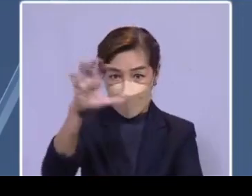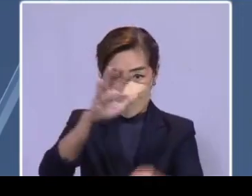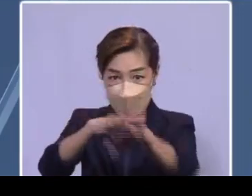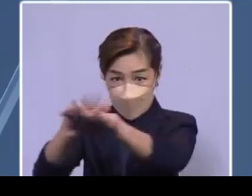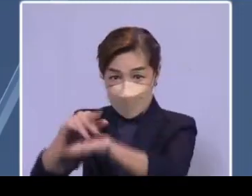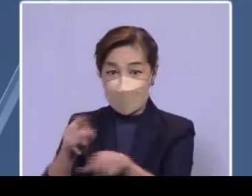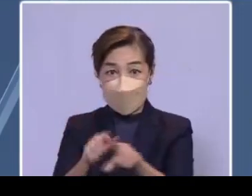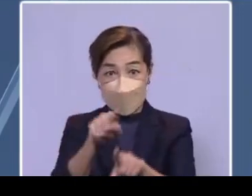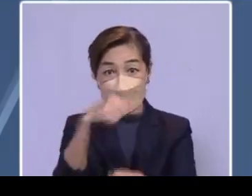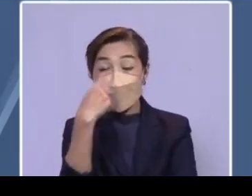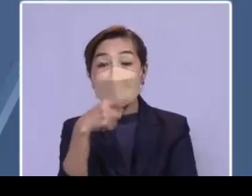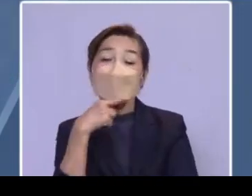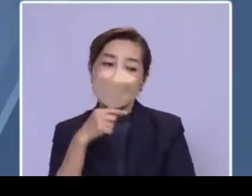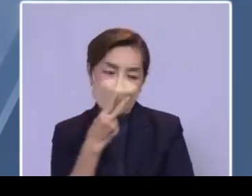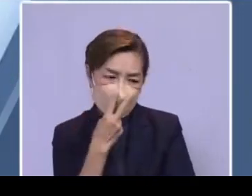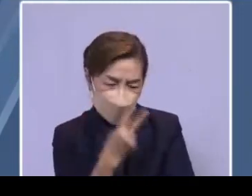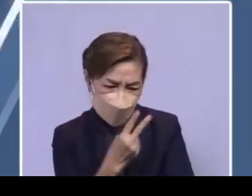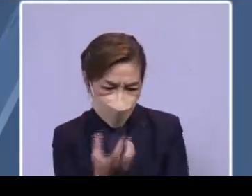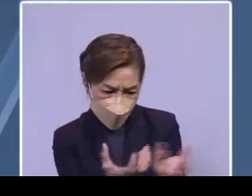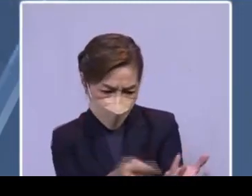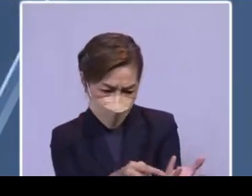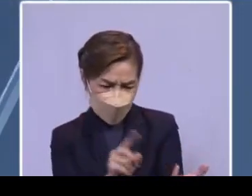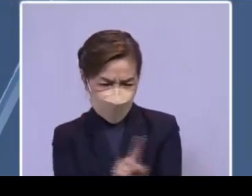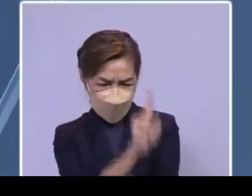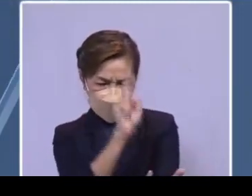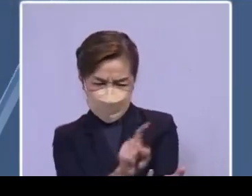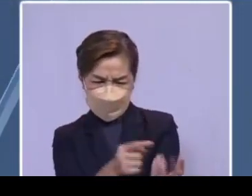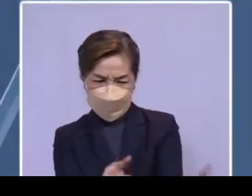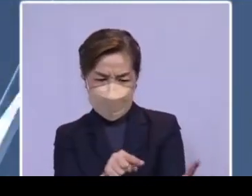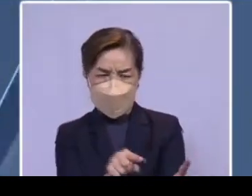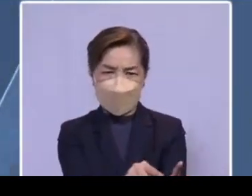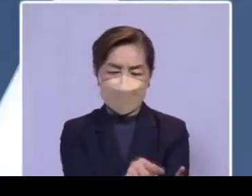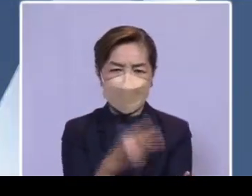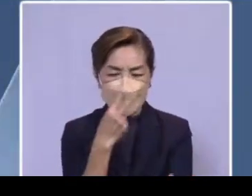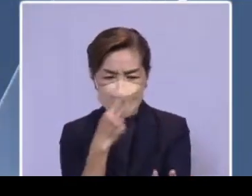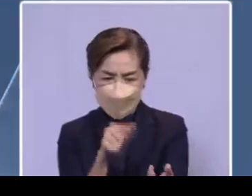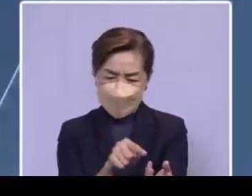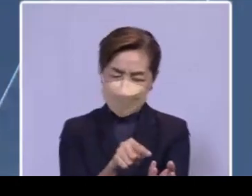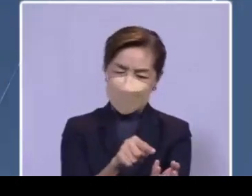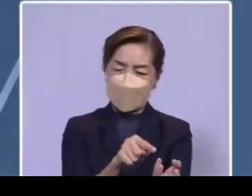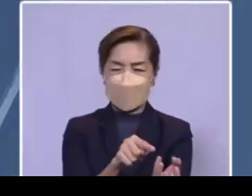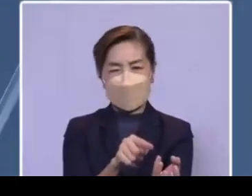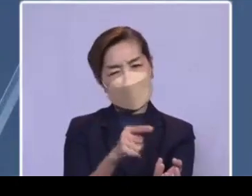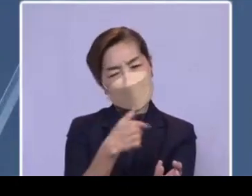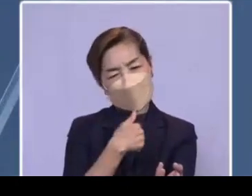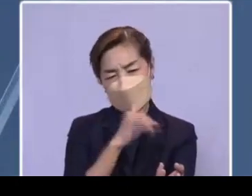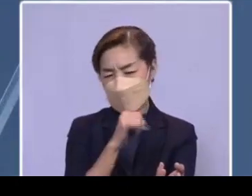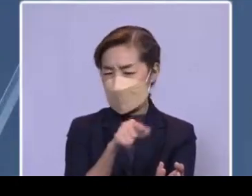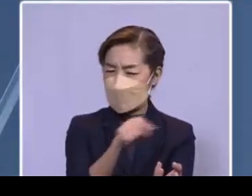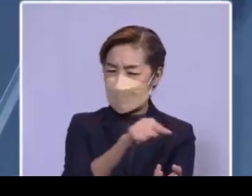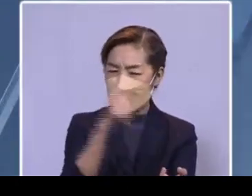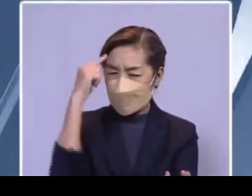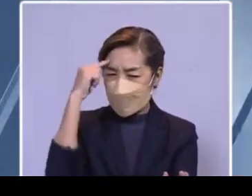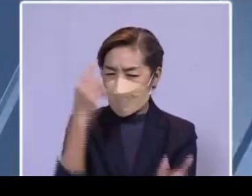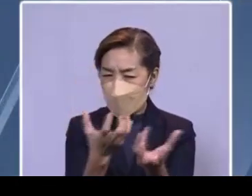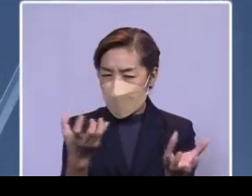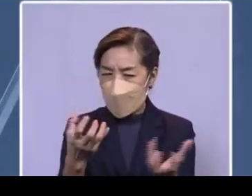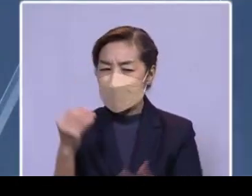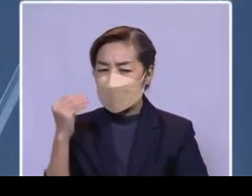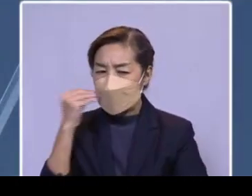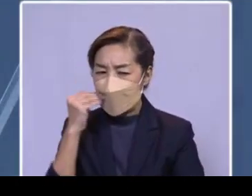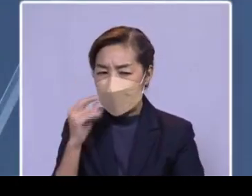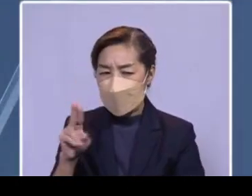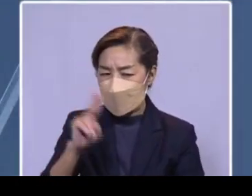ที่เจอวัตถุต้องสงสัยวัตถุที่ดูแปลกประหลาดวัตถุที่คิดว่าไม่น่าจะเป็นข้าวของเครื่องใช้ในบ้าน